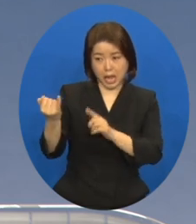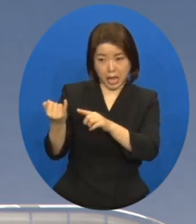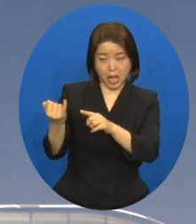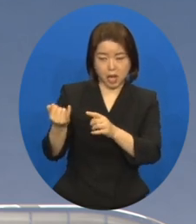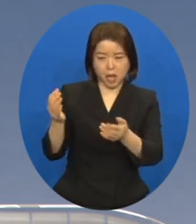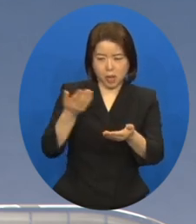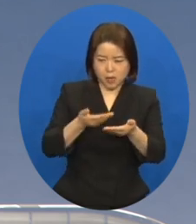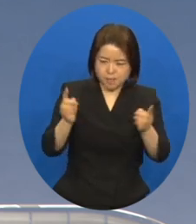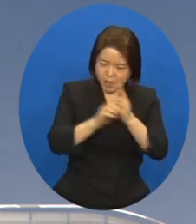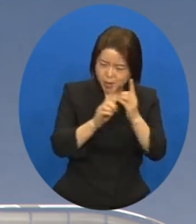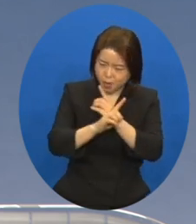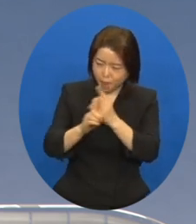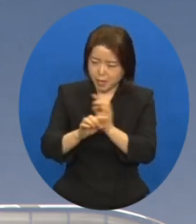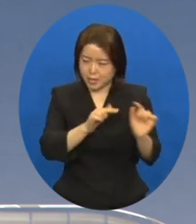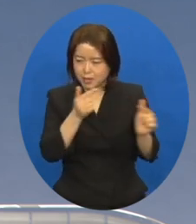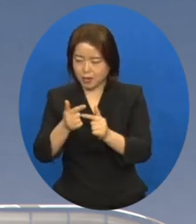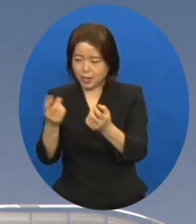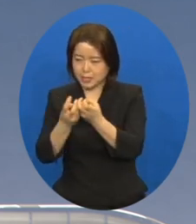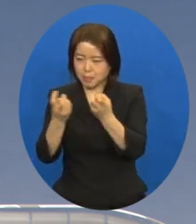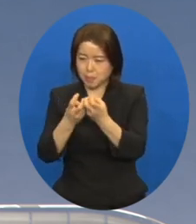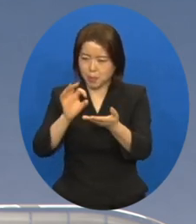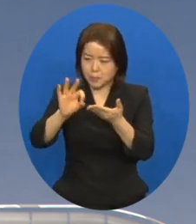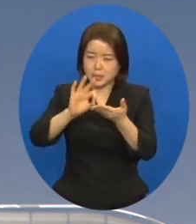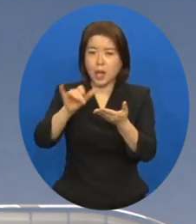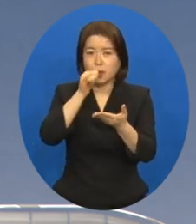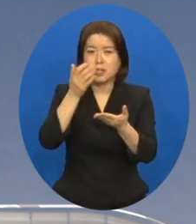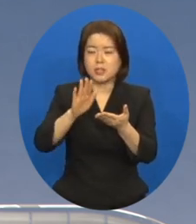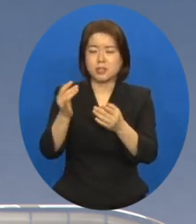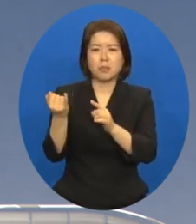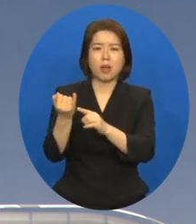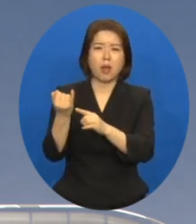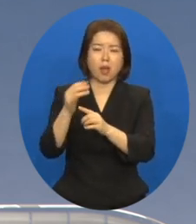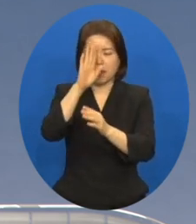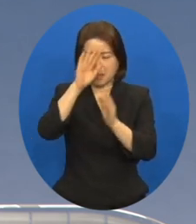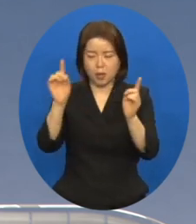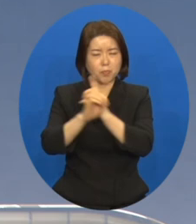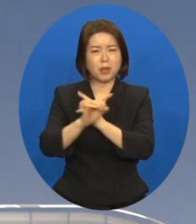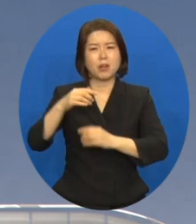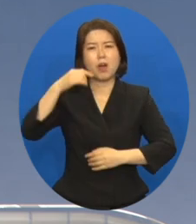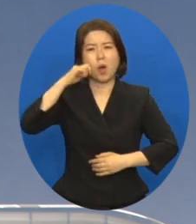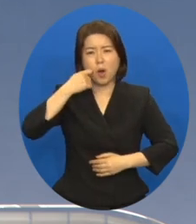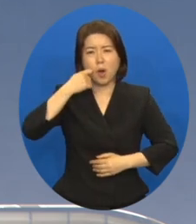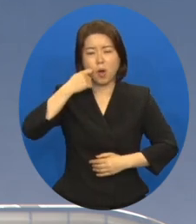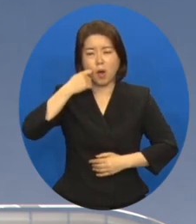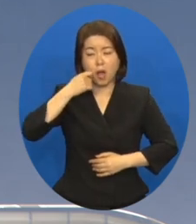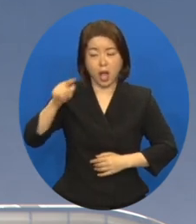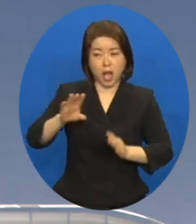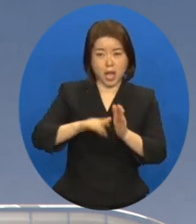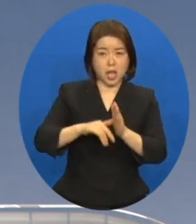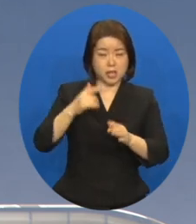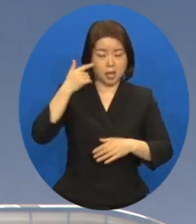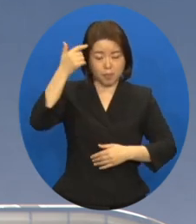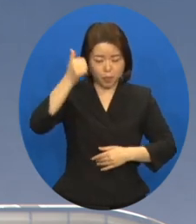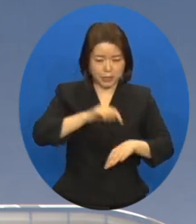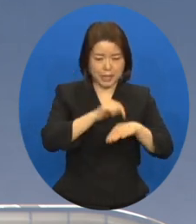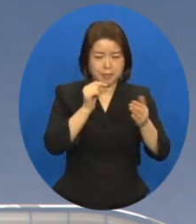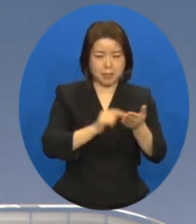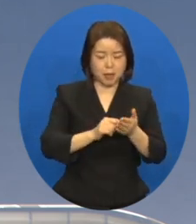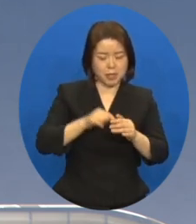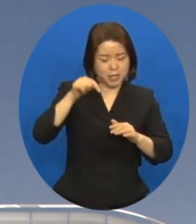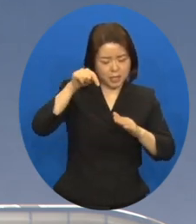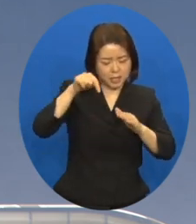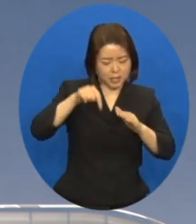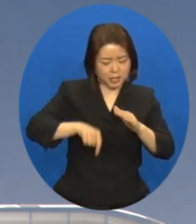고쳐보려고 여러 가지 방법을 다 써봤는데도 안 되는 거예요. 그때 그 목사님의 마음에 깊이